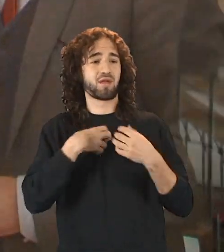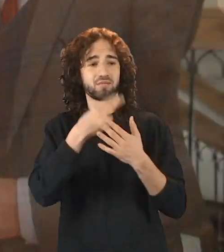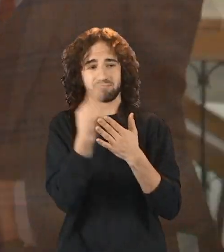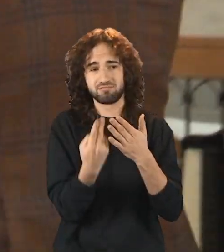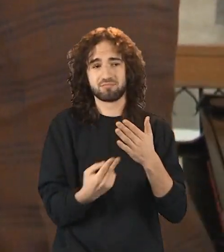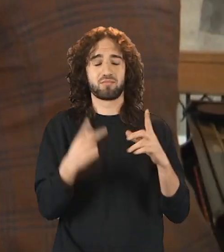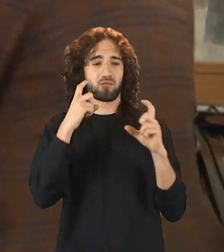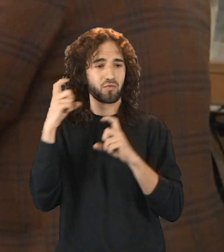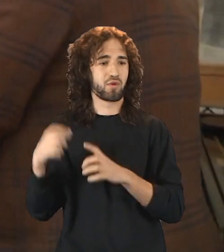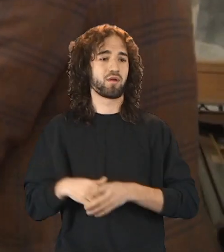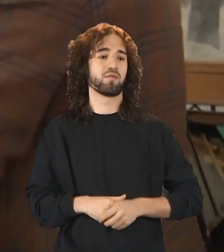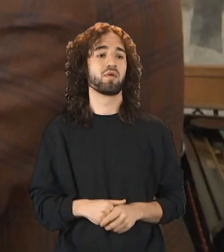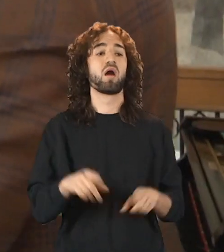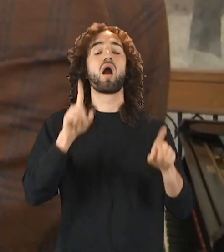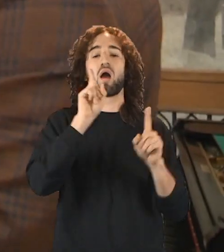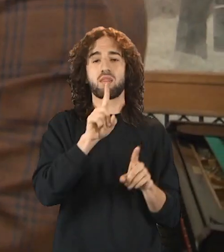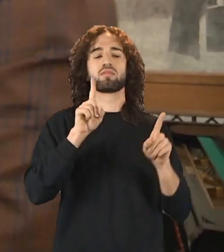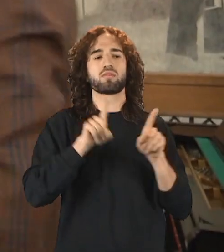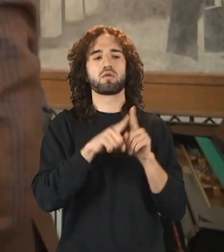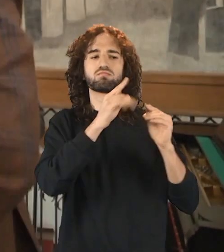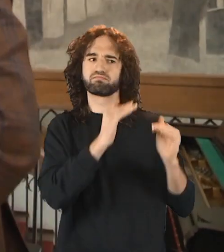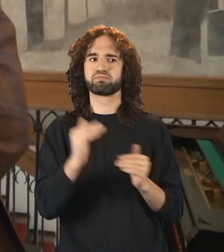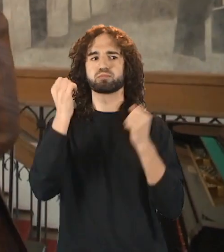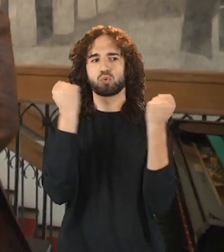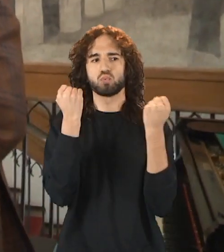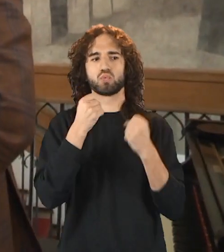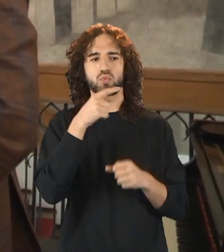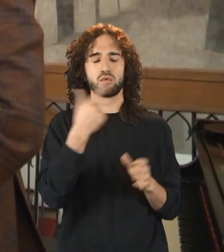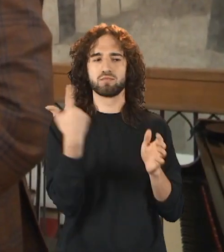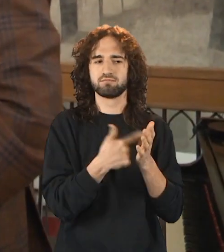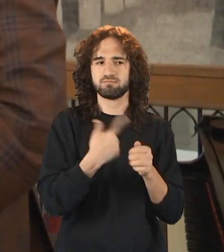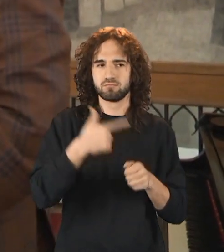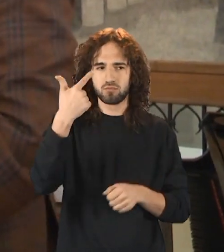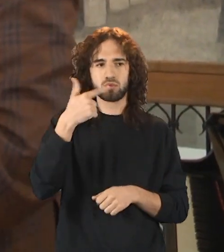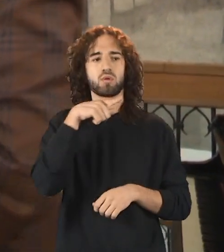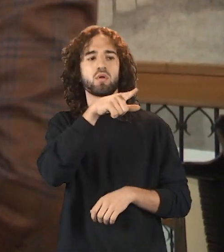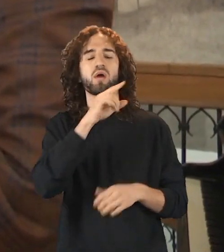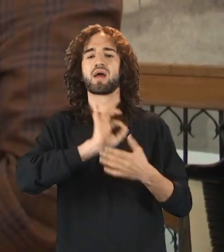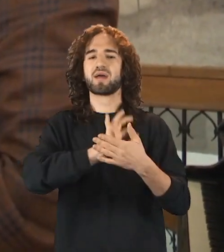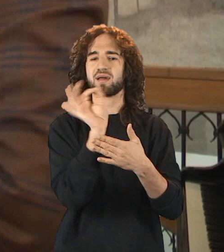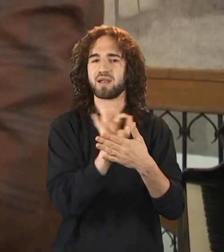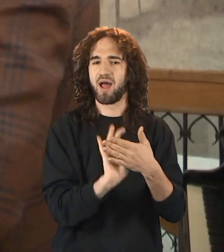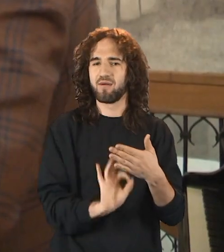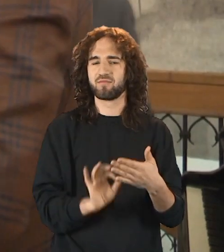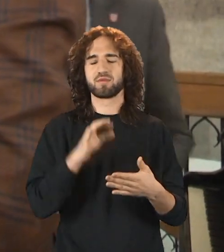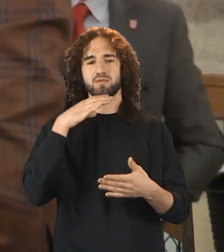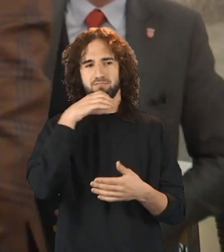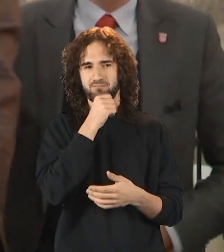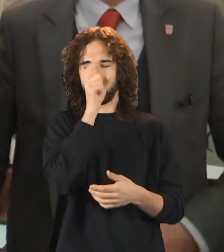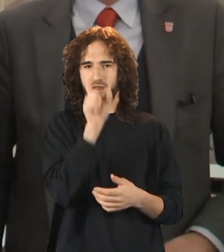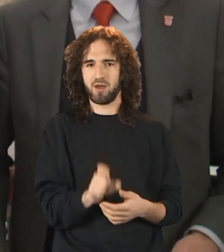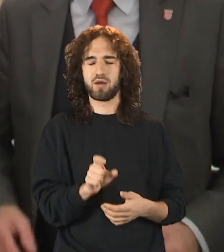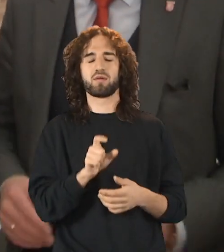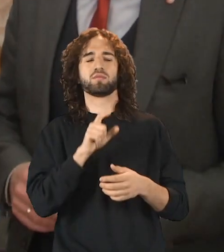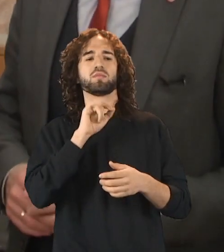fotografik. Natomiast nagrodę za szczególne osiągnięcia w 2022 roku w kategorii twórca otrzymał Ryszard Paurowski,